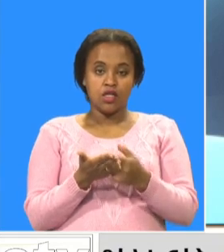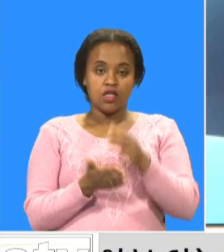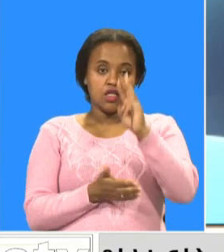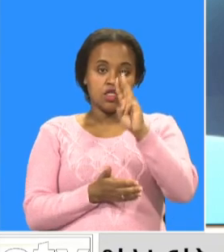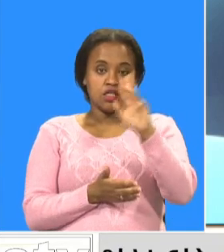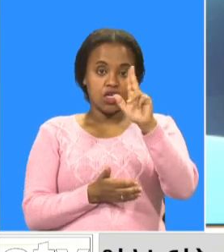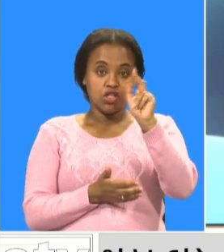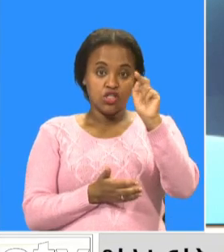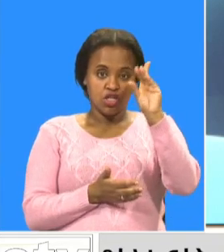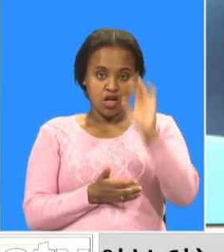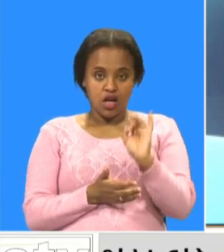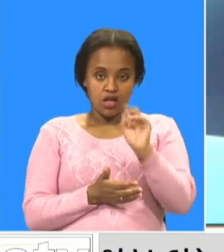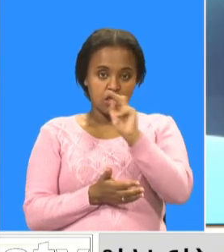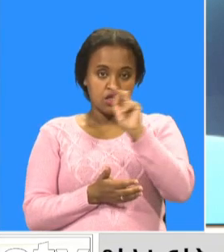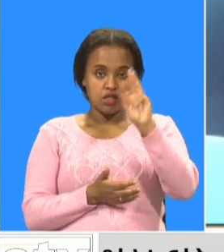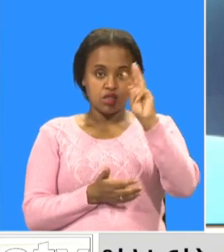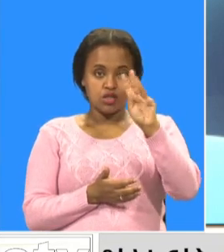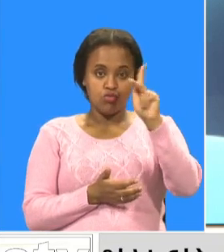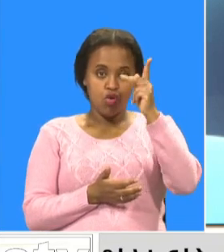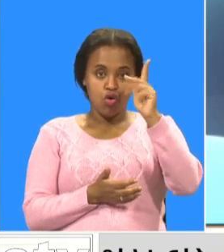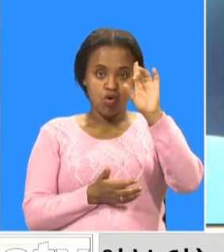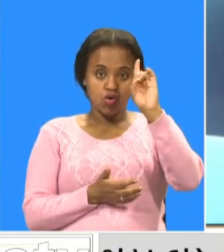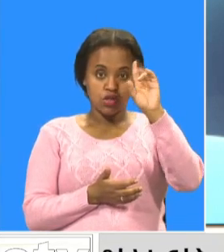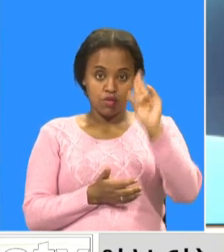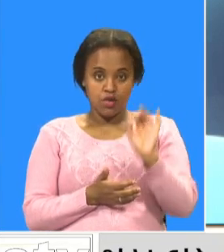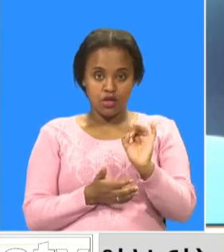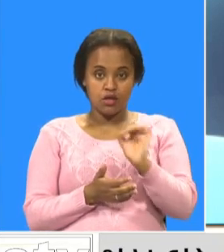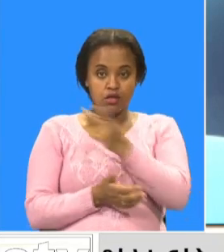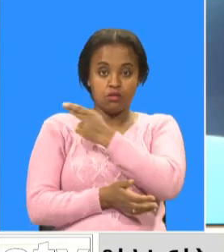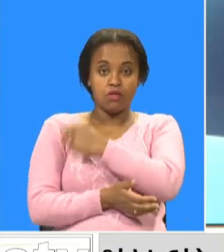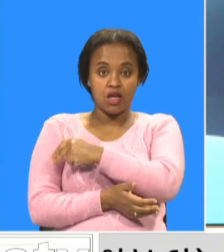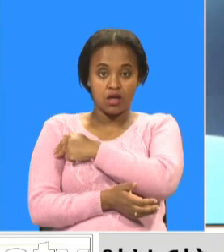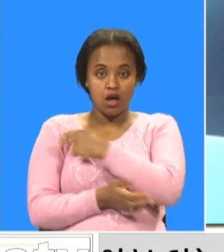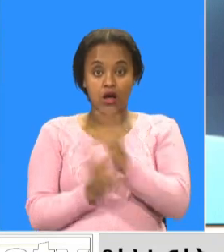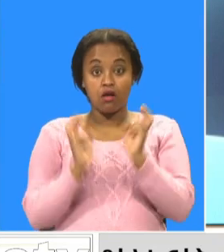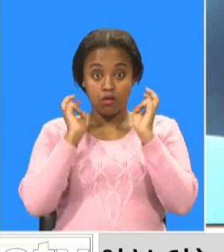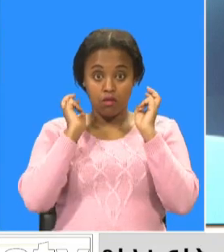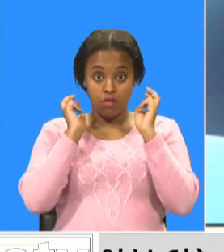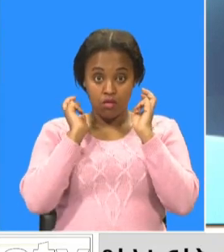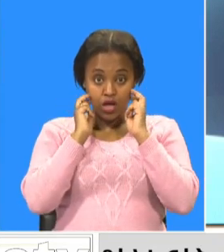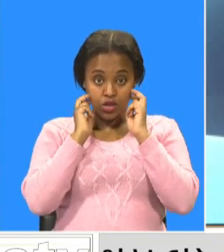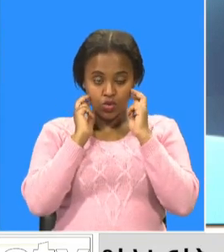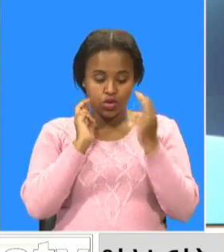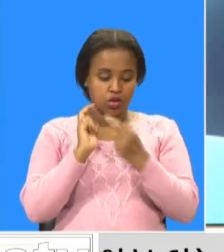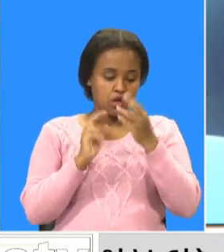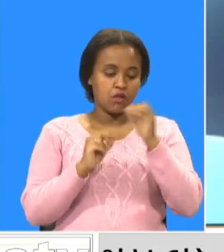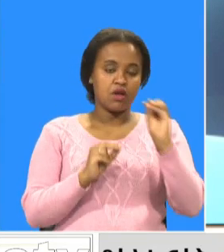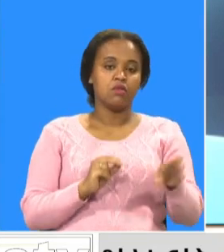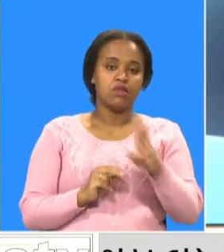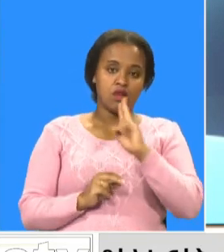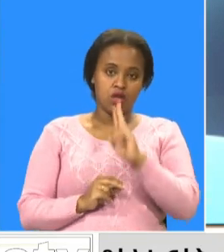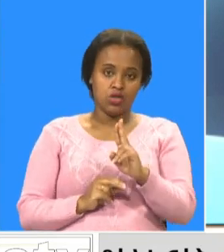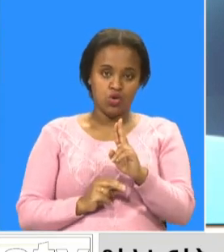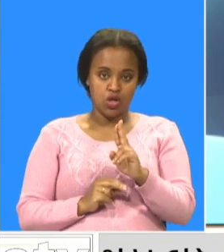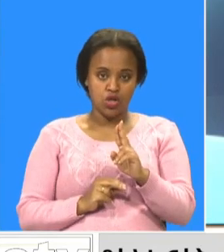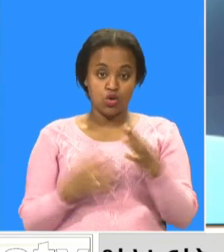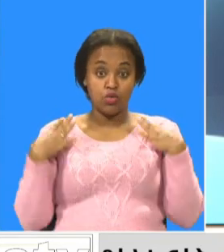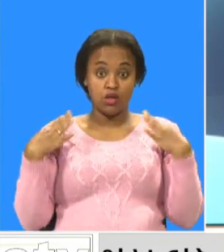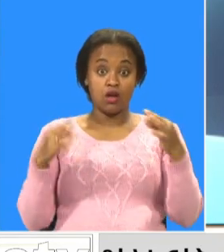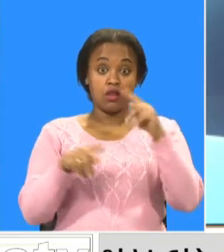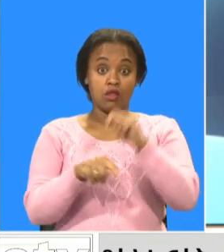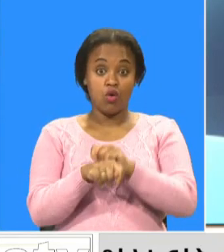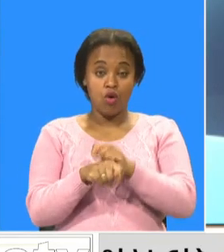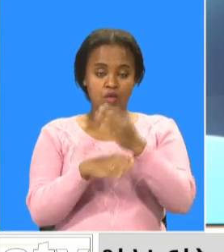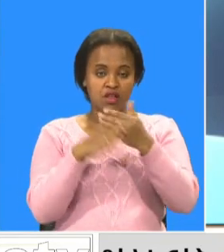የዲስፖዘብል ሜዲካል ማስኮች ዩዝ ኤንድ ስሮ ናቸው። ዩዝ ኤንድ ስሮ ስንል እንግዲህ በጤና ተቋማት ደረጃ የተለያየ